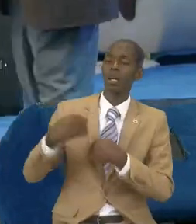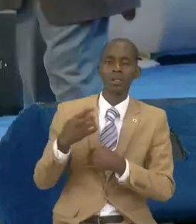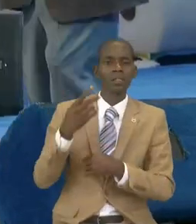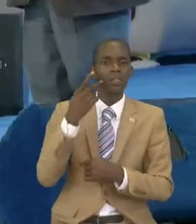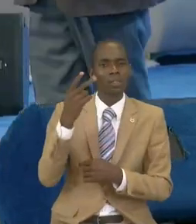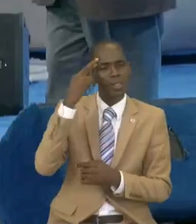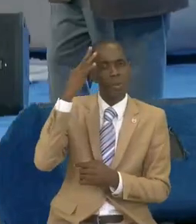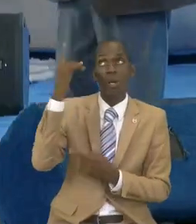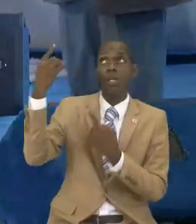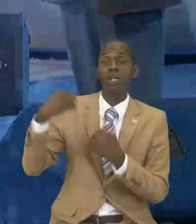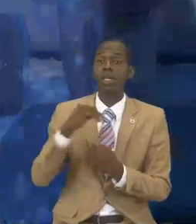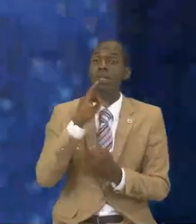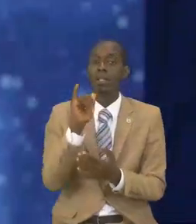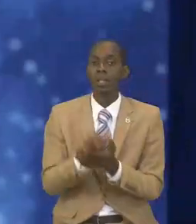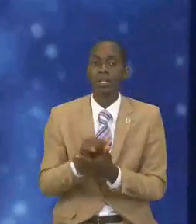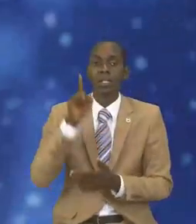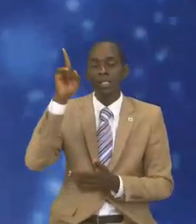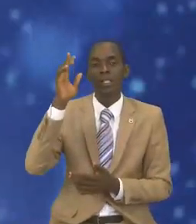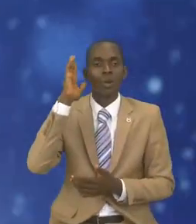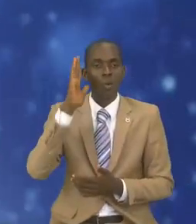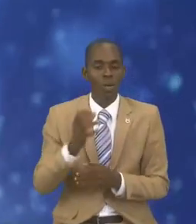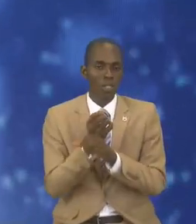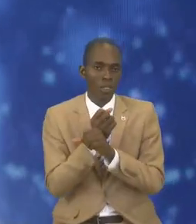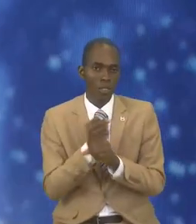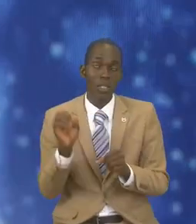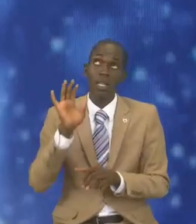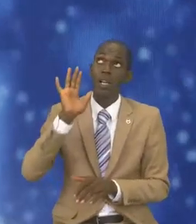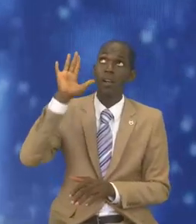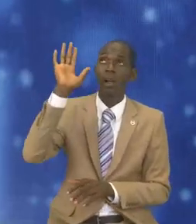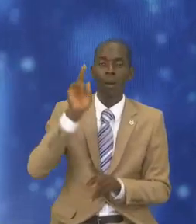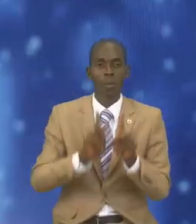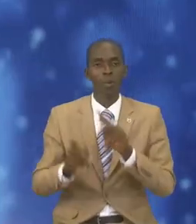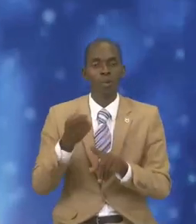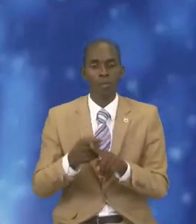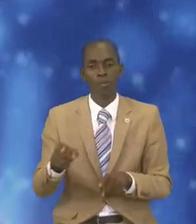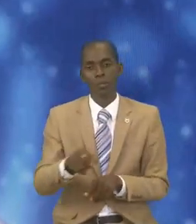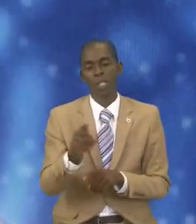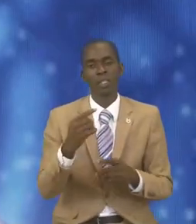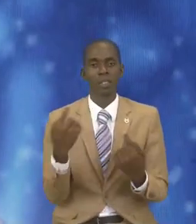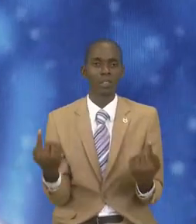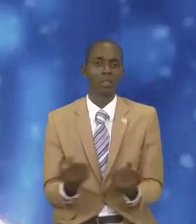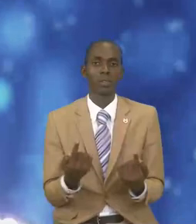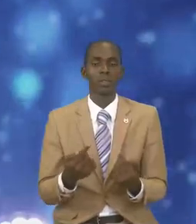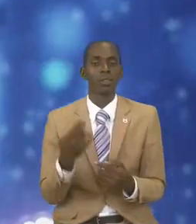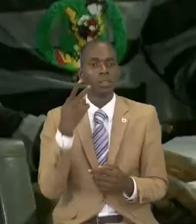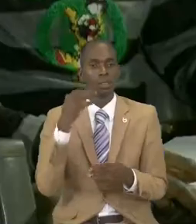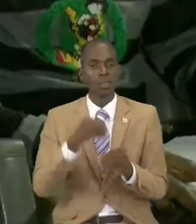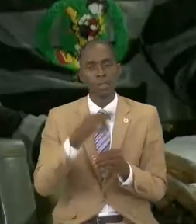la raison pour laquelle il est venu, c'est qu'il sauvera son peuple de ses péchés. Romains